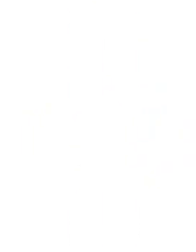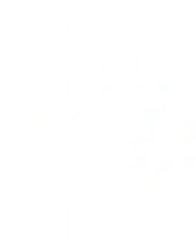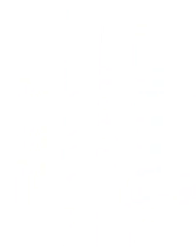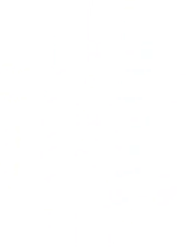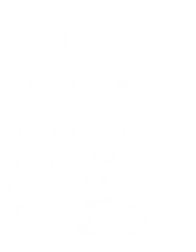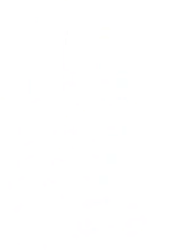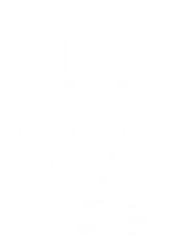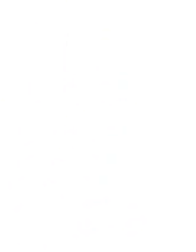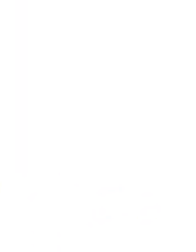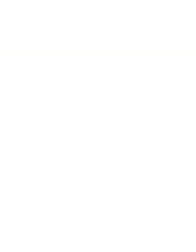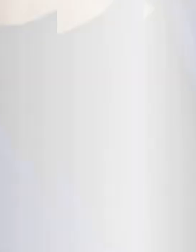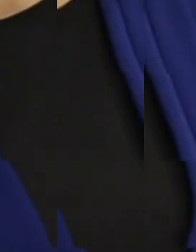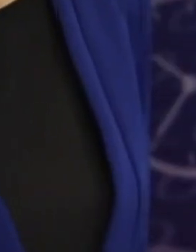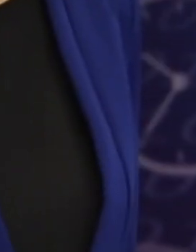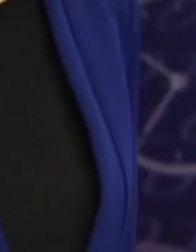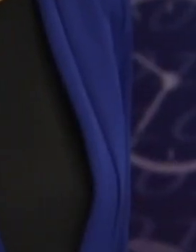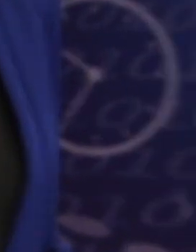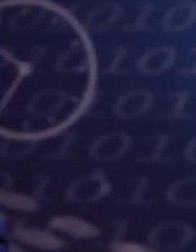으